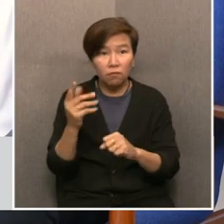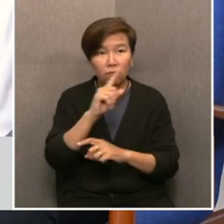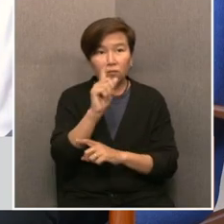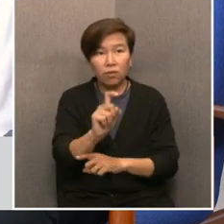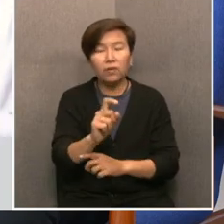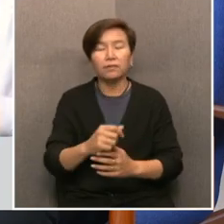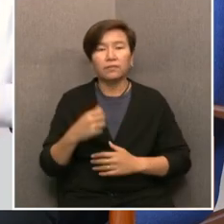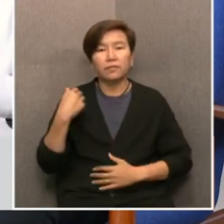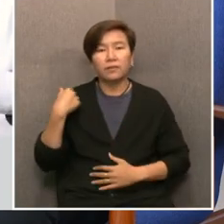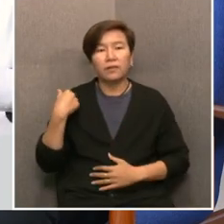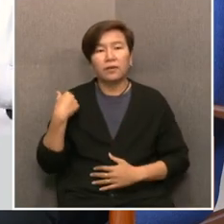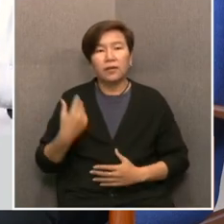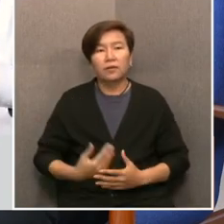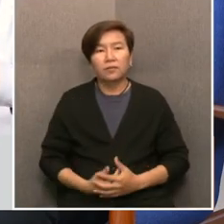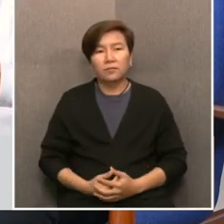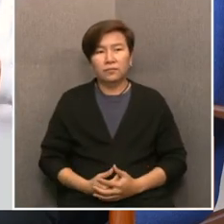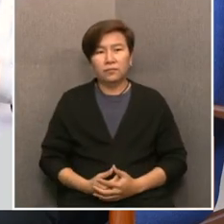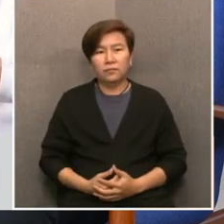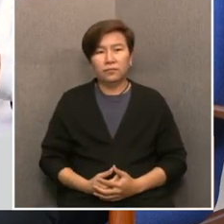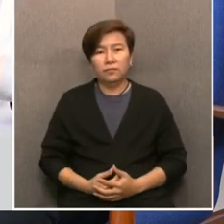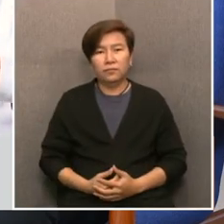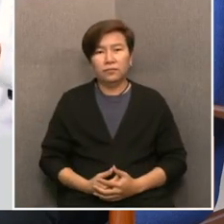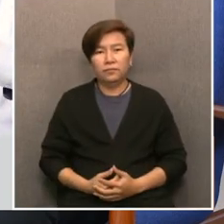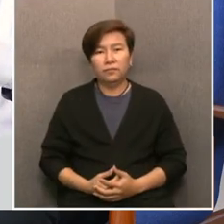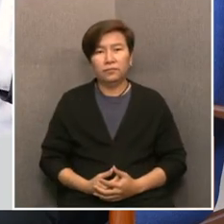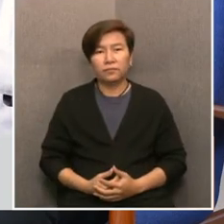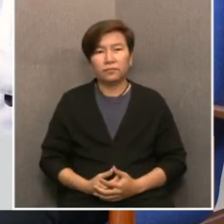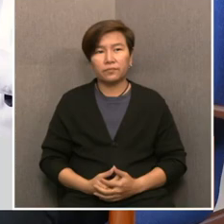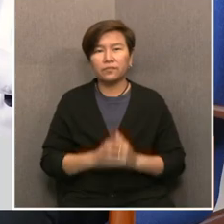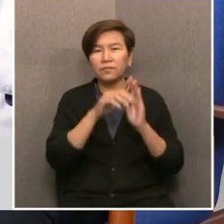ที่มีอยู่แต่อาจจะยังขาดแต่ยังขาดในกระบว